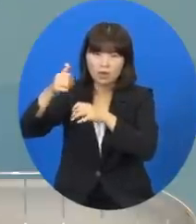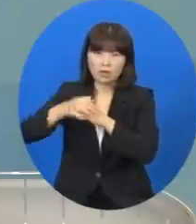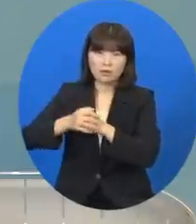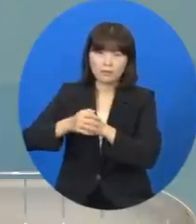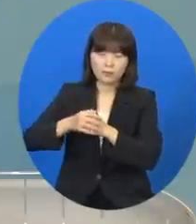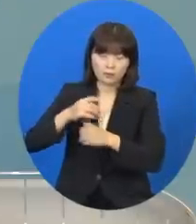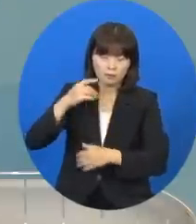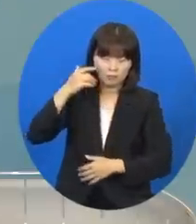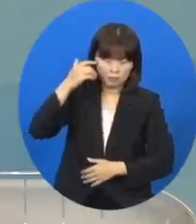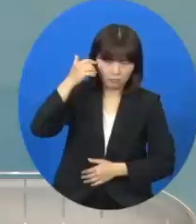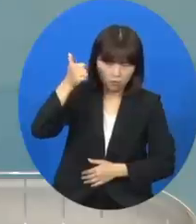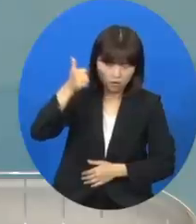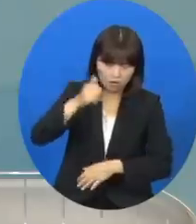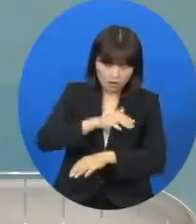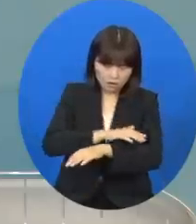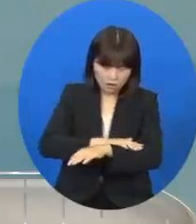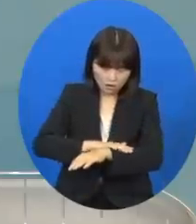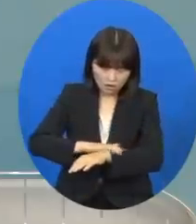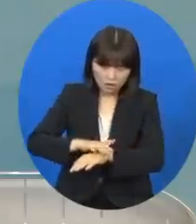남기고 가고 싶습니다.